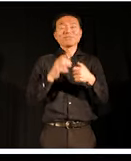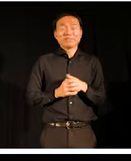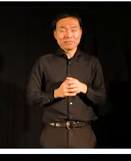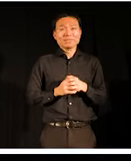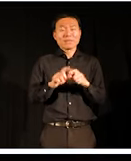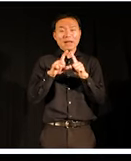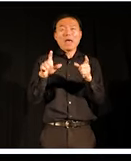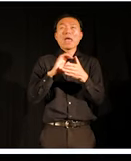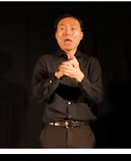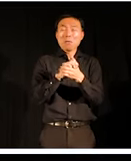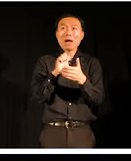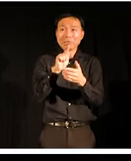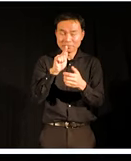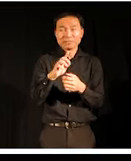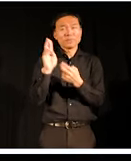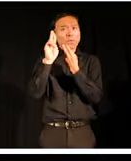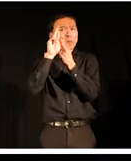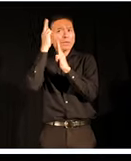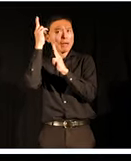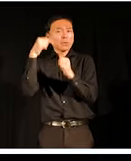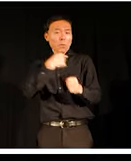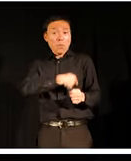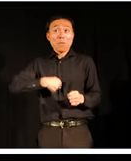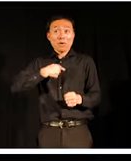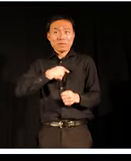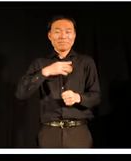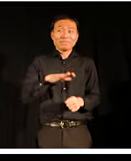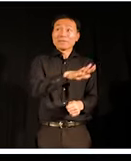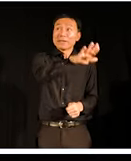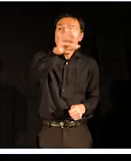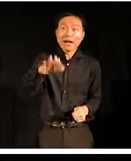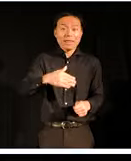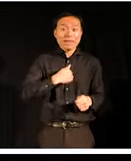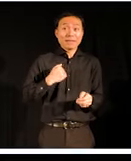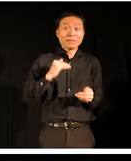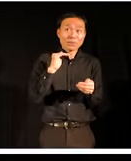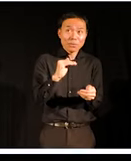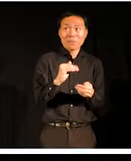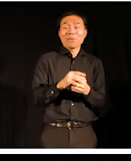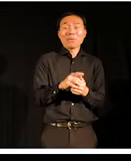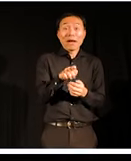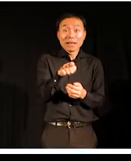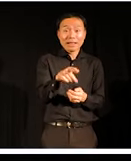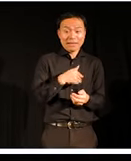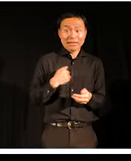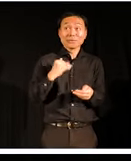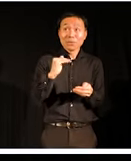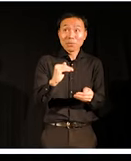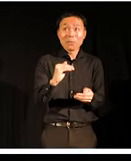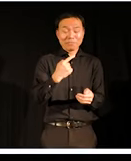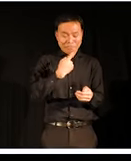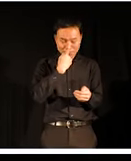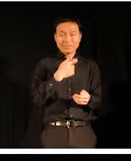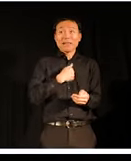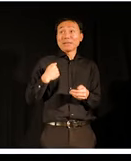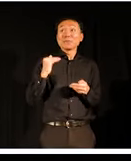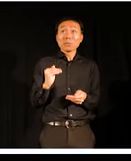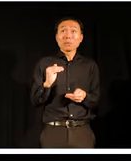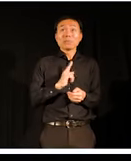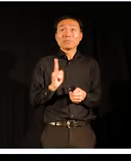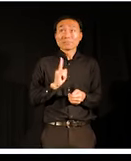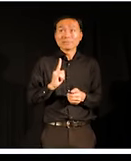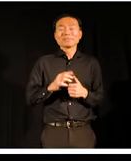て沖縄への思いを皆さんができることそしてあなたにできること私にできることえ是非